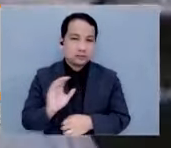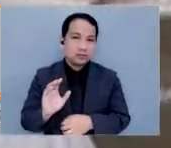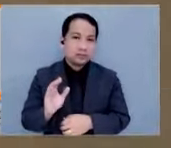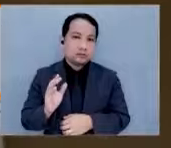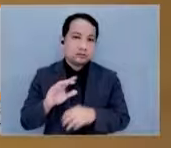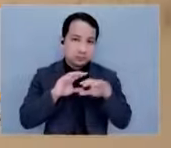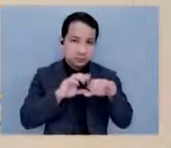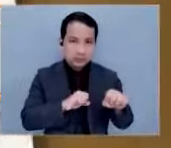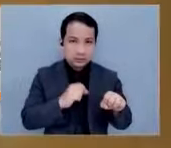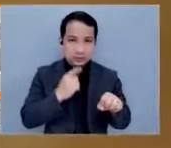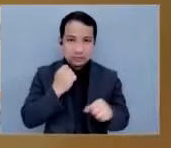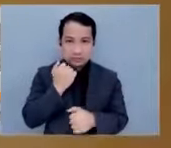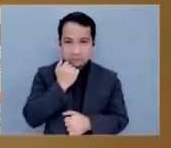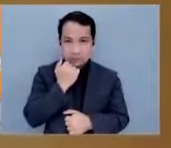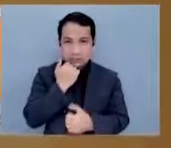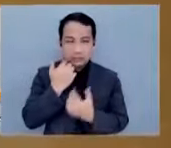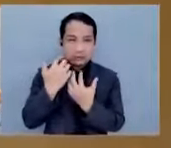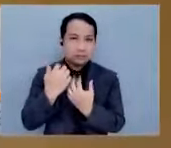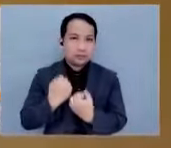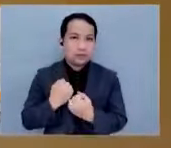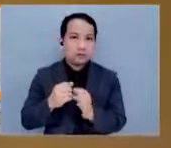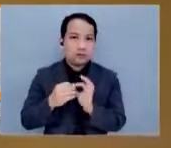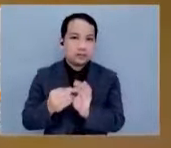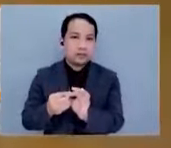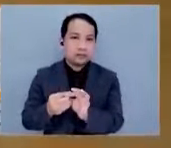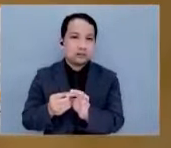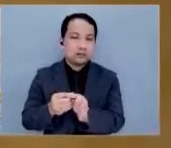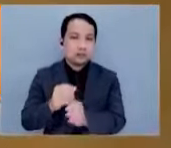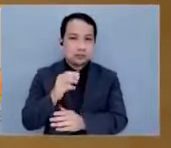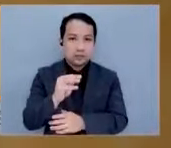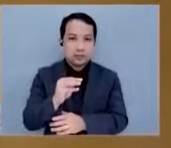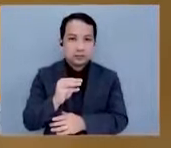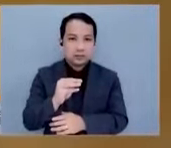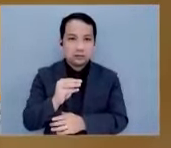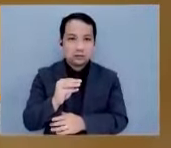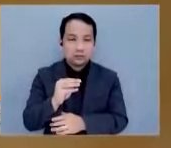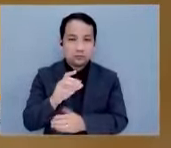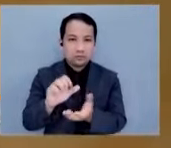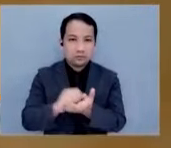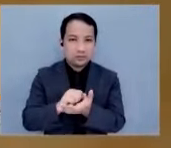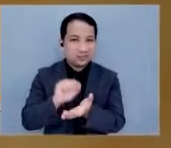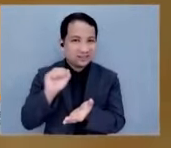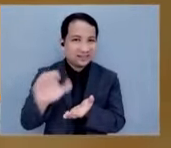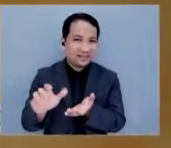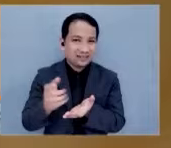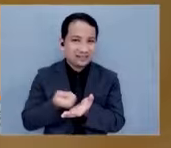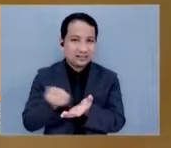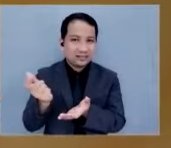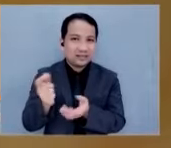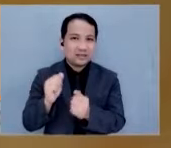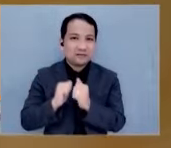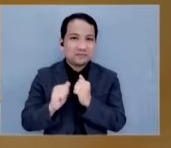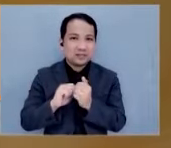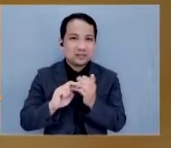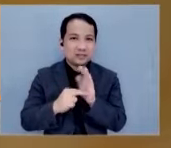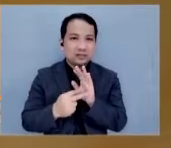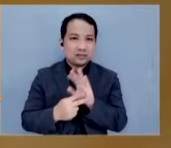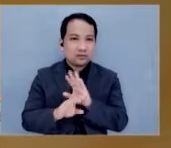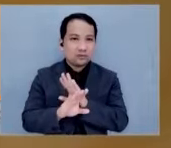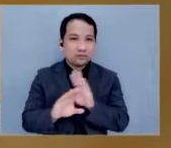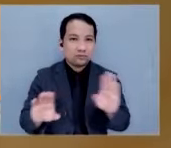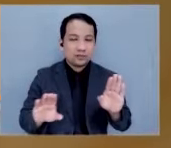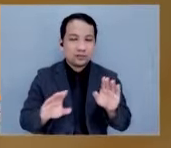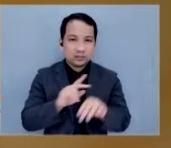amin. Kinatigan ng korte ang motion to quash na inihain ng kampo ni Castro. Ibig sabihin ito, walang kapangyarihan